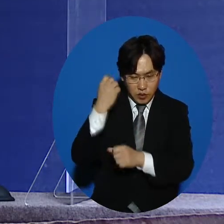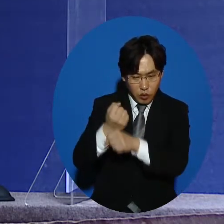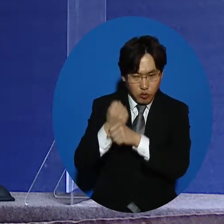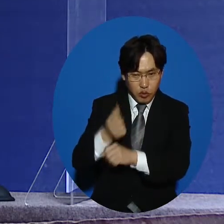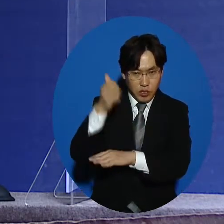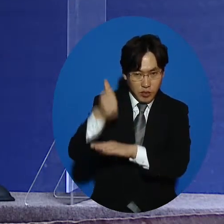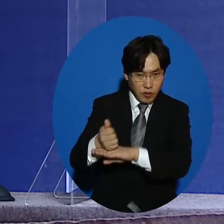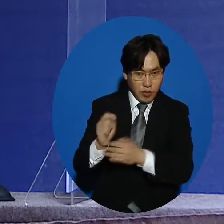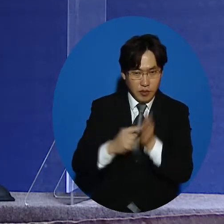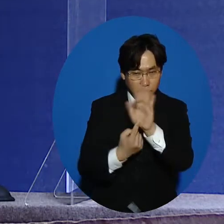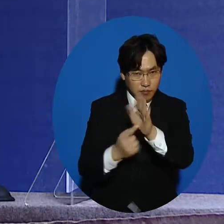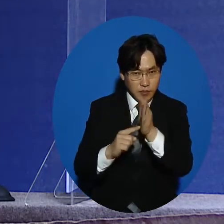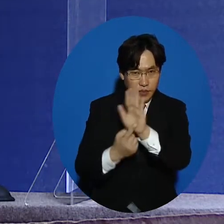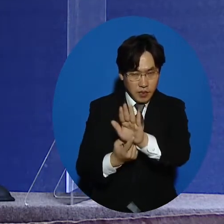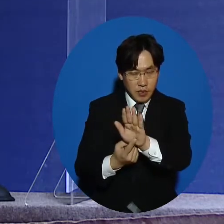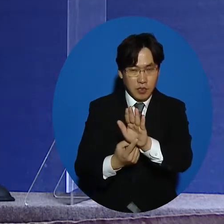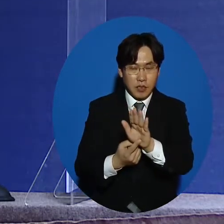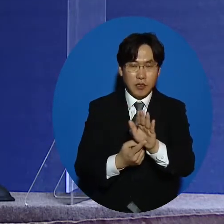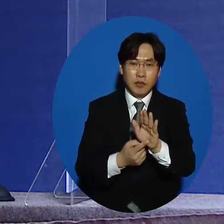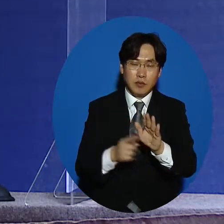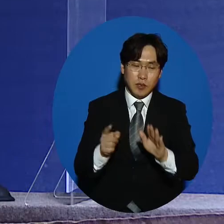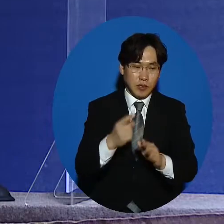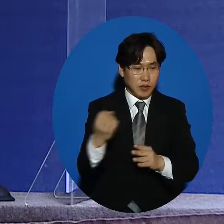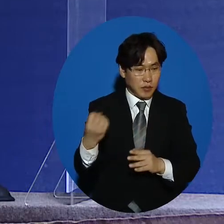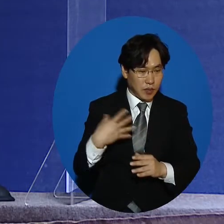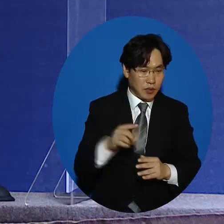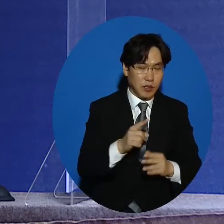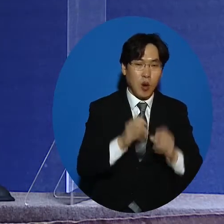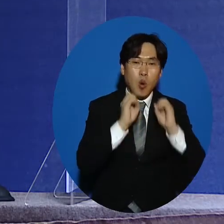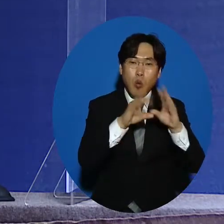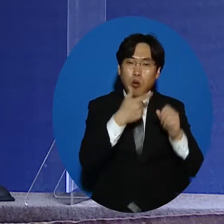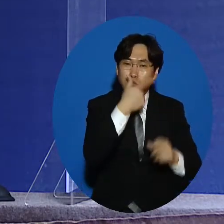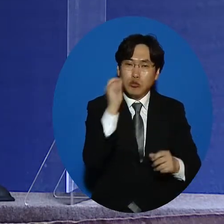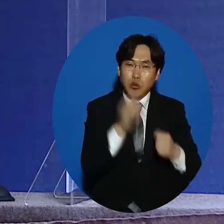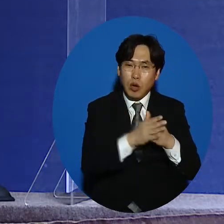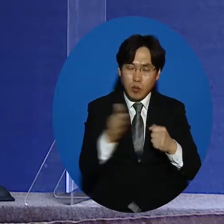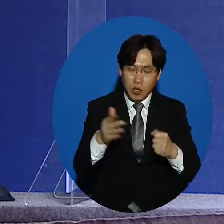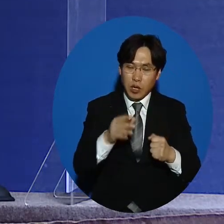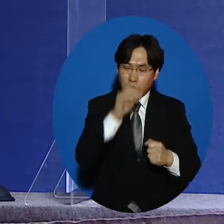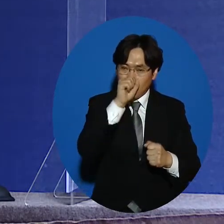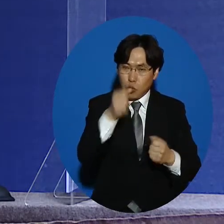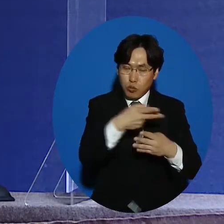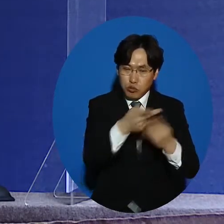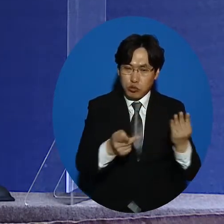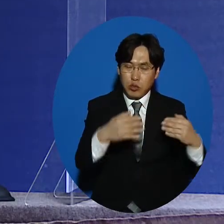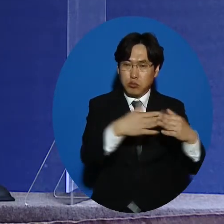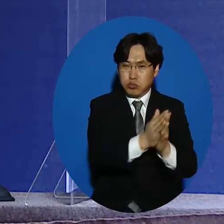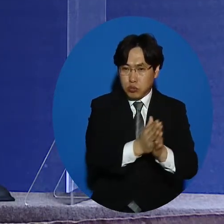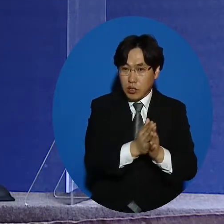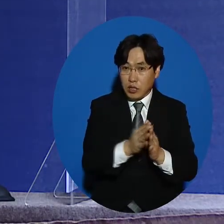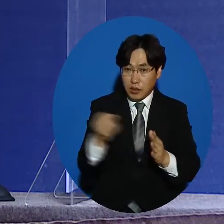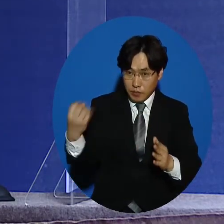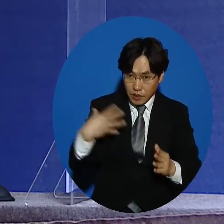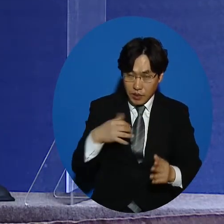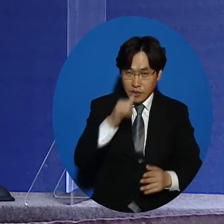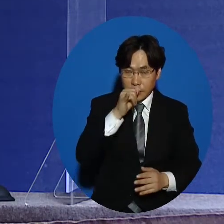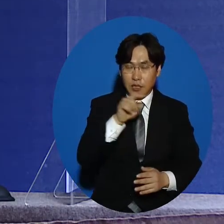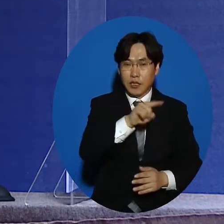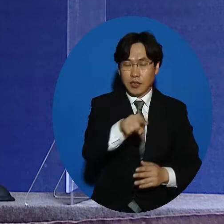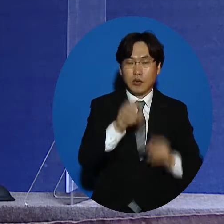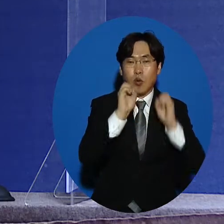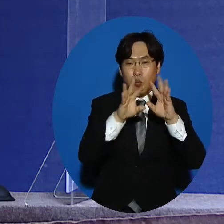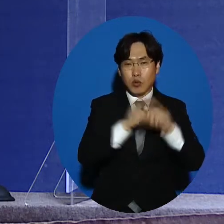연구 많이 하셔서 아까 홍보를 많이 안 해서 좋은 프로그램이 사장된다고 하는데 어떤 홍보도